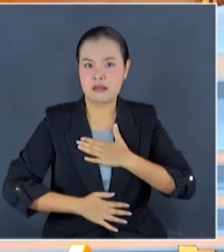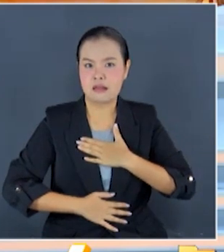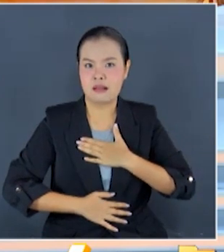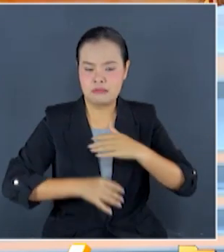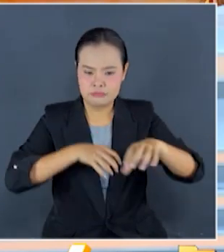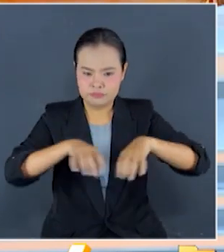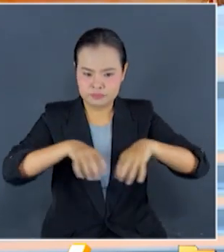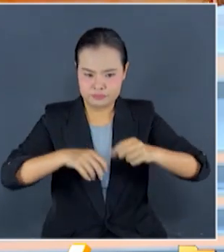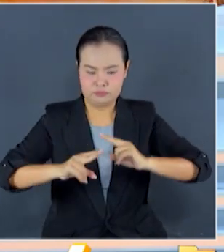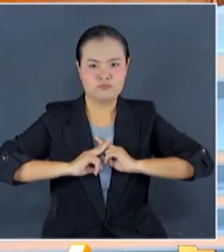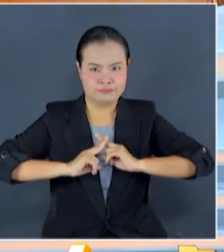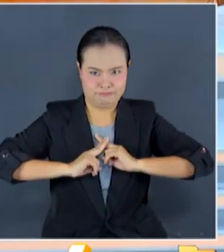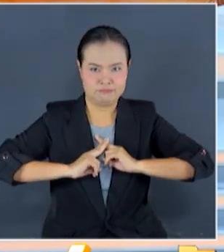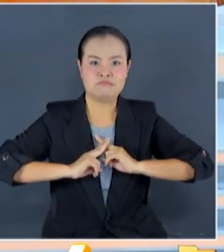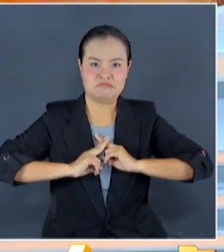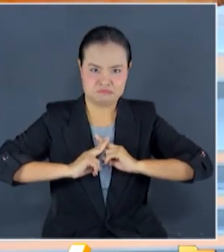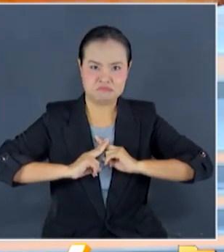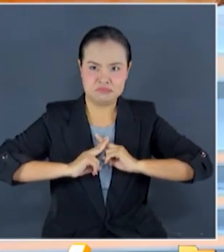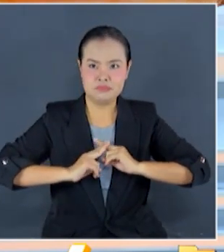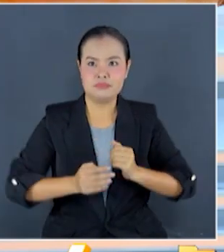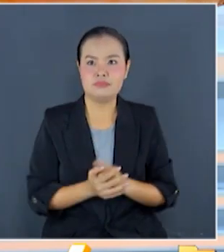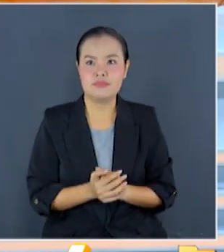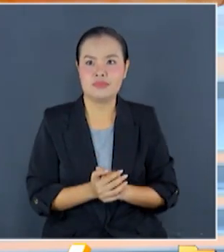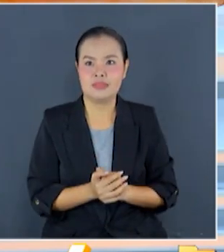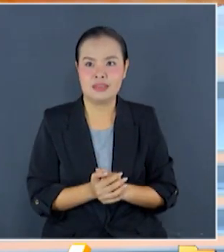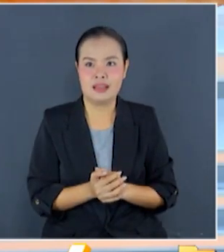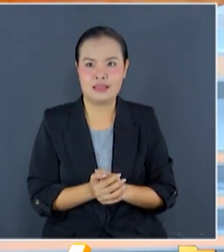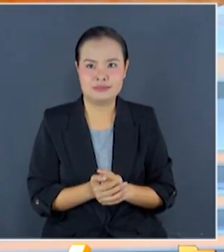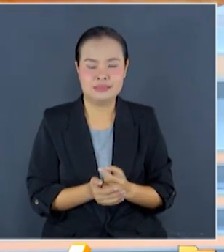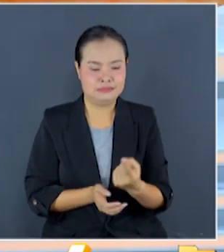ริหารจัดการตัวเราก่อนเนี่ยแหละฮะคุณผู้ชมฮะ ตัวน่าจะถามตัว